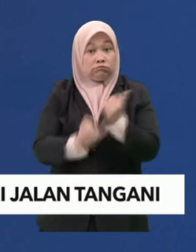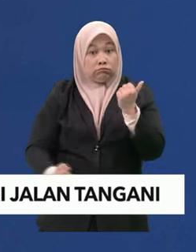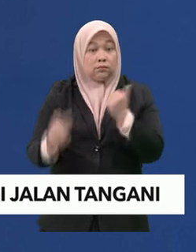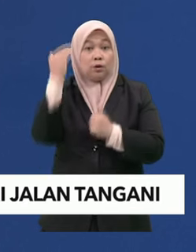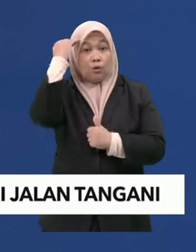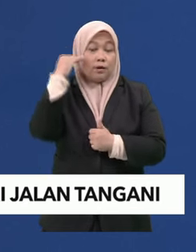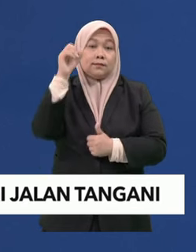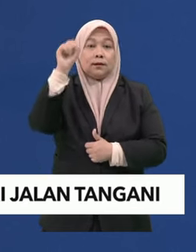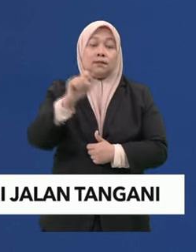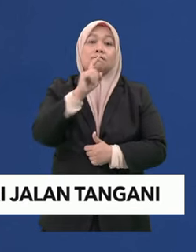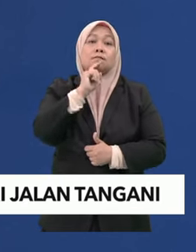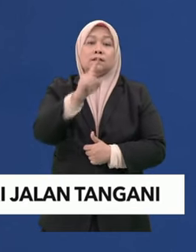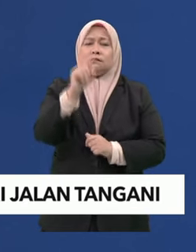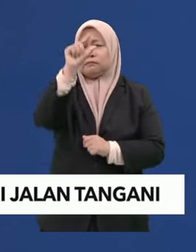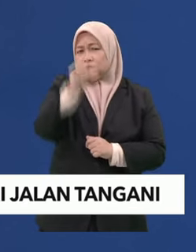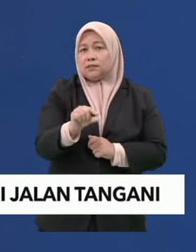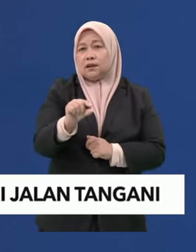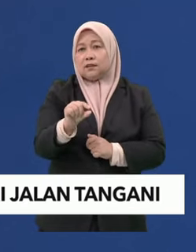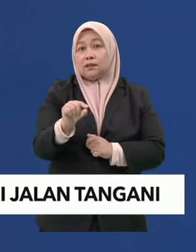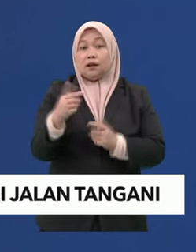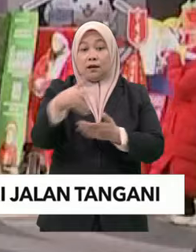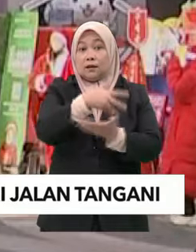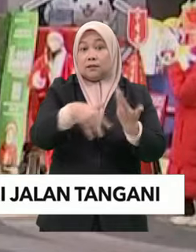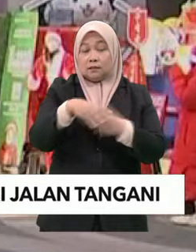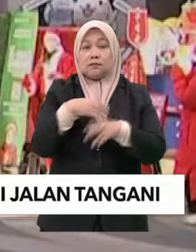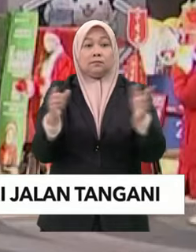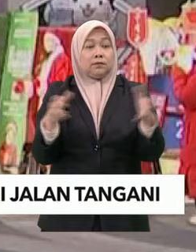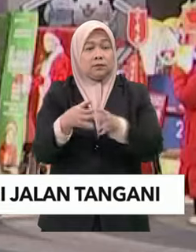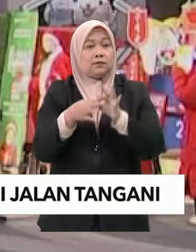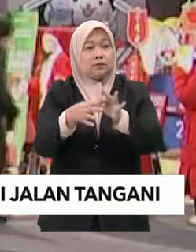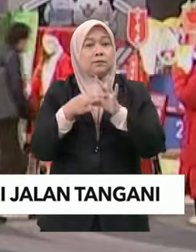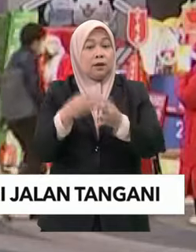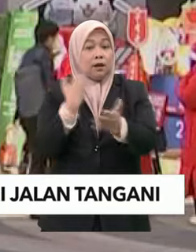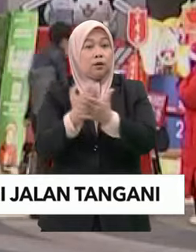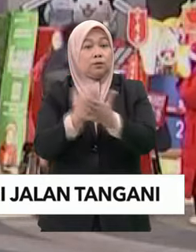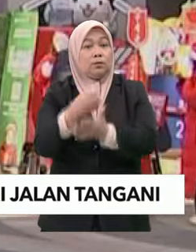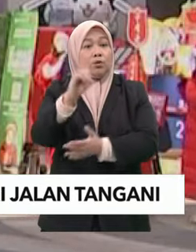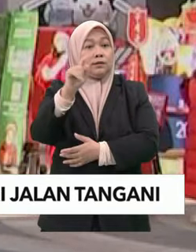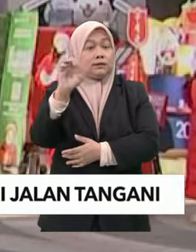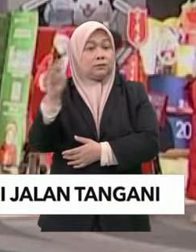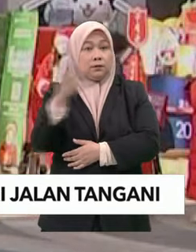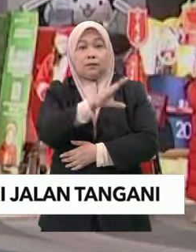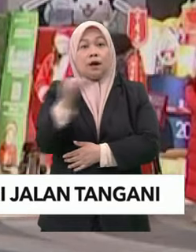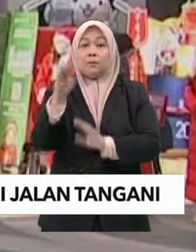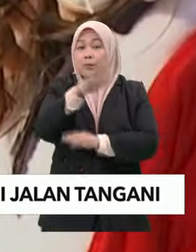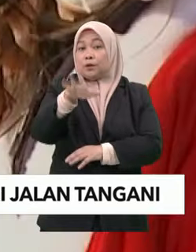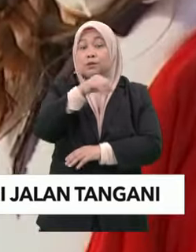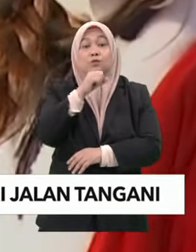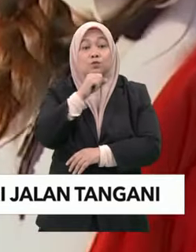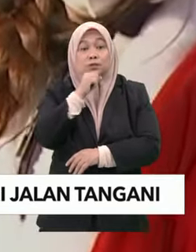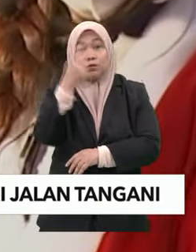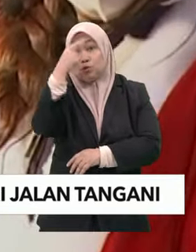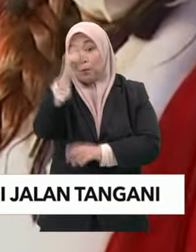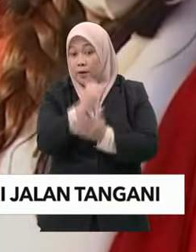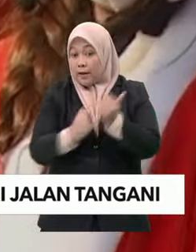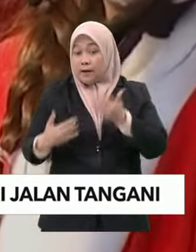Korea Selatan itu adalah yang terendah dalam kalangan negara pertubuhan kerjasama dan pembangunan ekonomi OECD manakala purata usia untuk